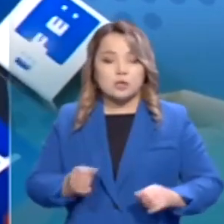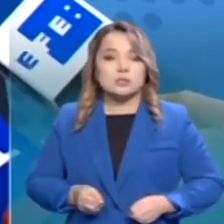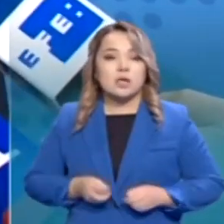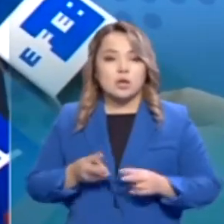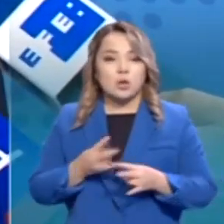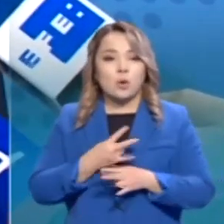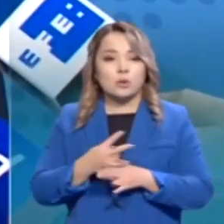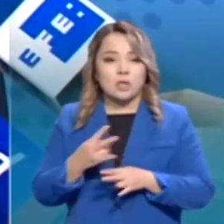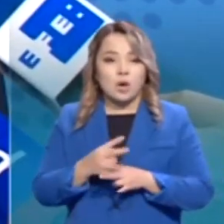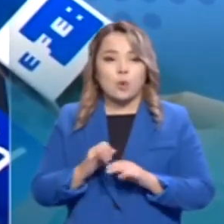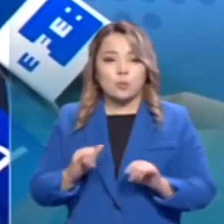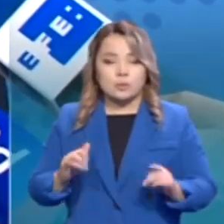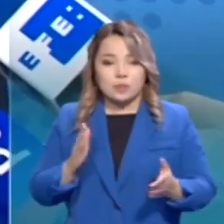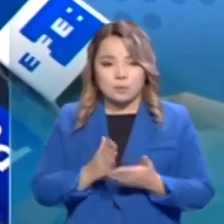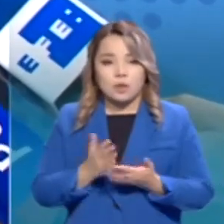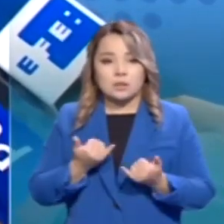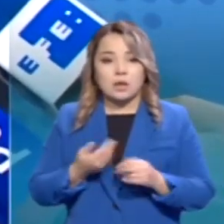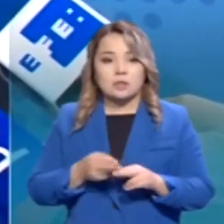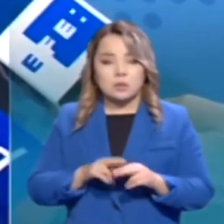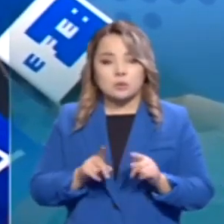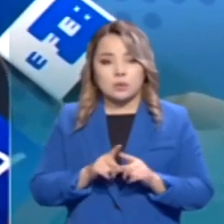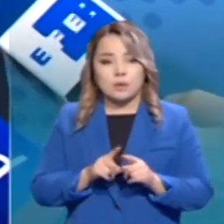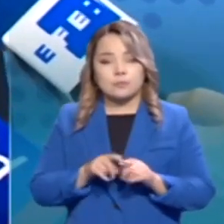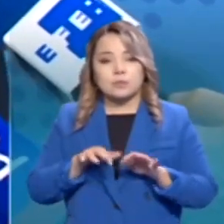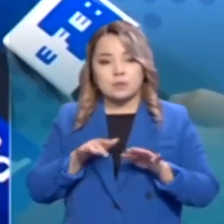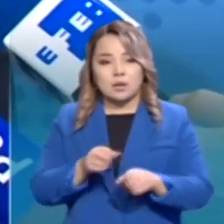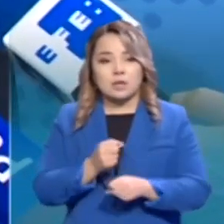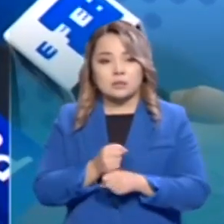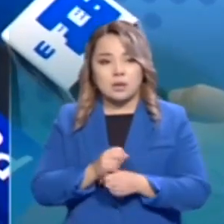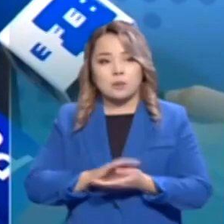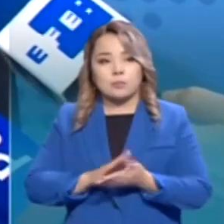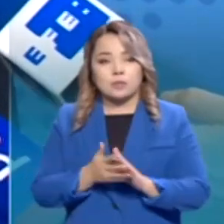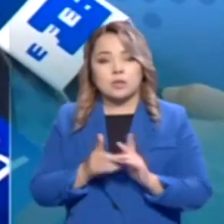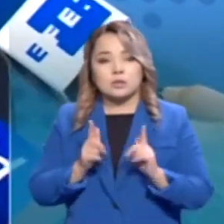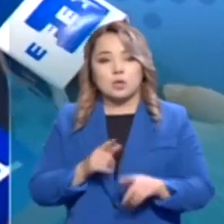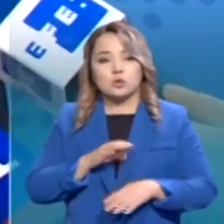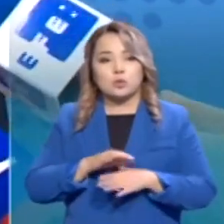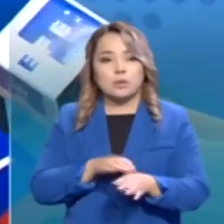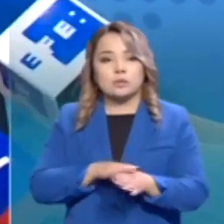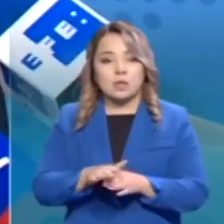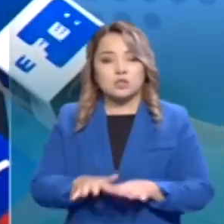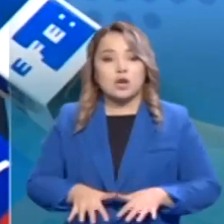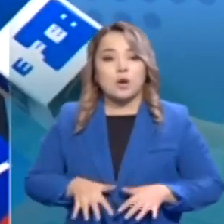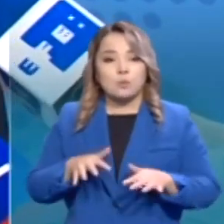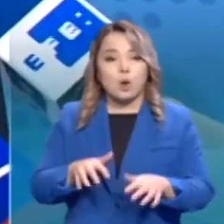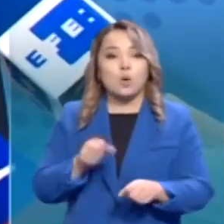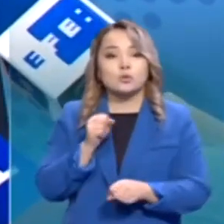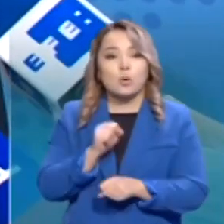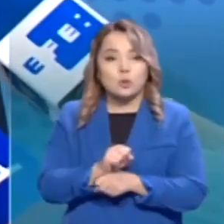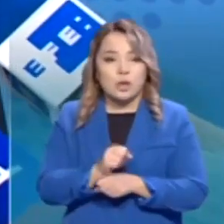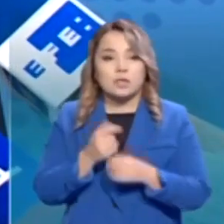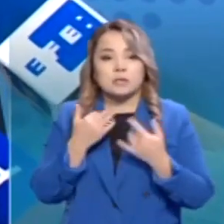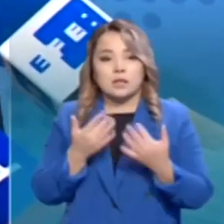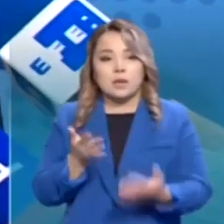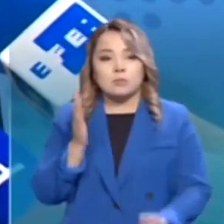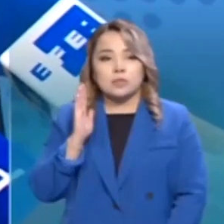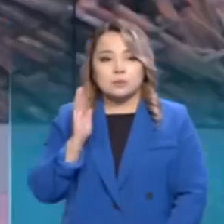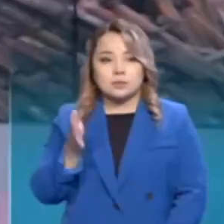ұйымдардың белсенділігі жиіледі. Сондықтан бұған біздің әрекетіміз жайлы келіссөздер жүргіземіз. Шабуылды тоқтатуды талап етеміз.